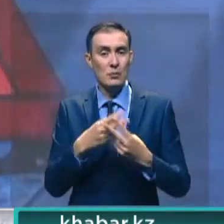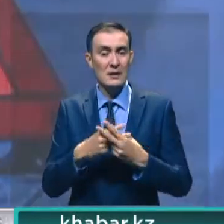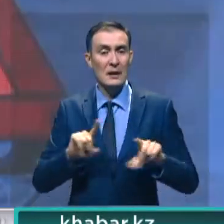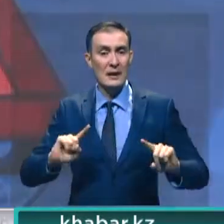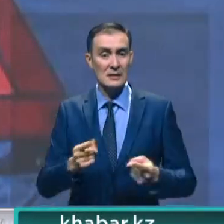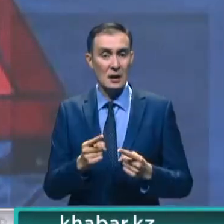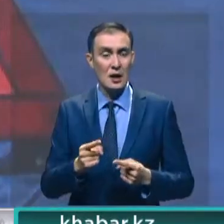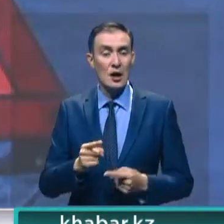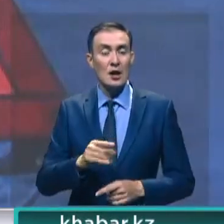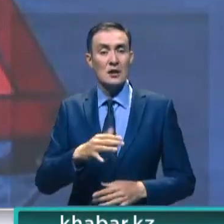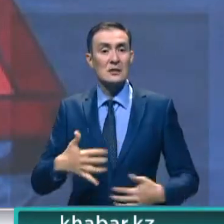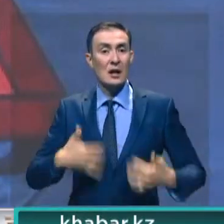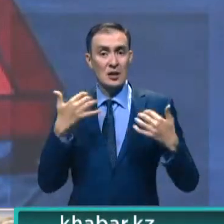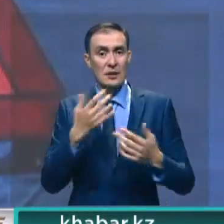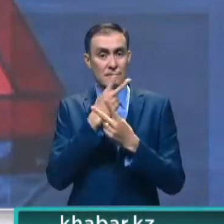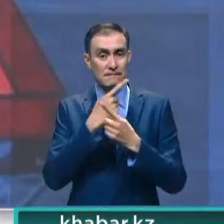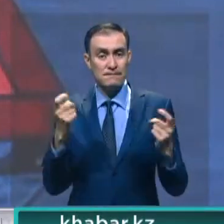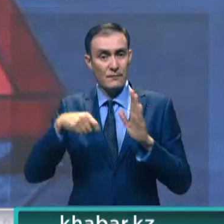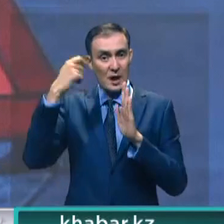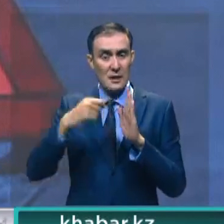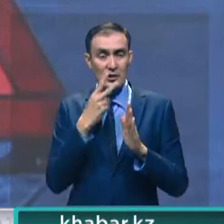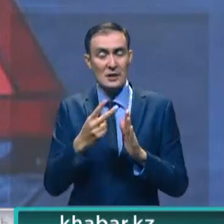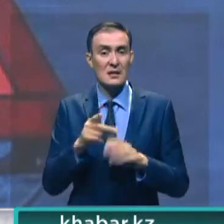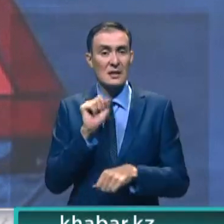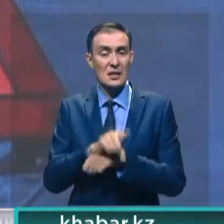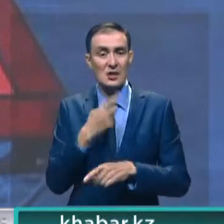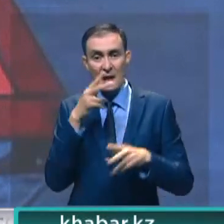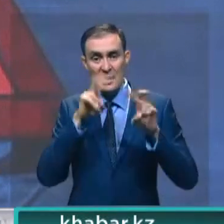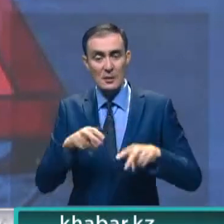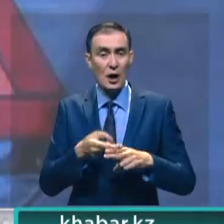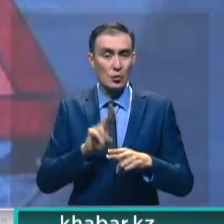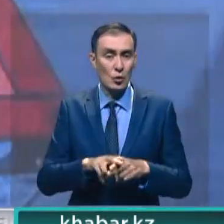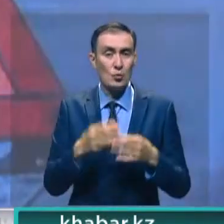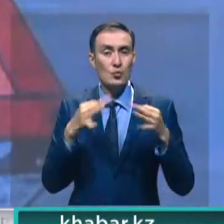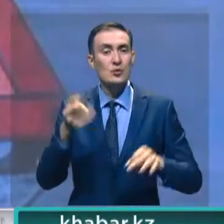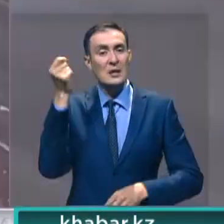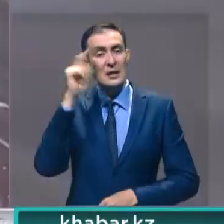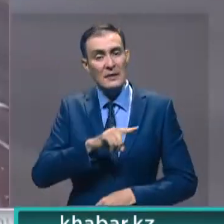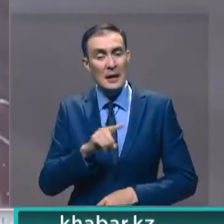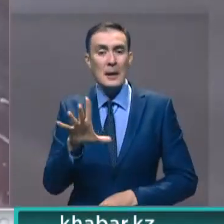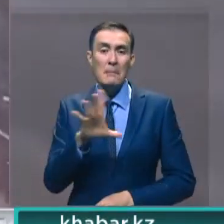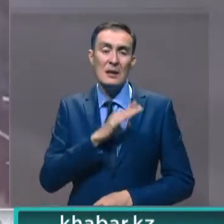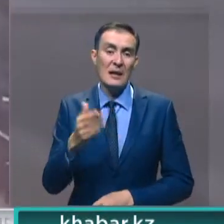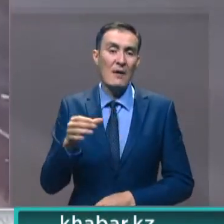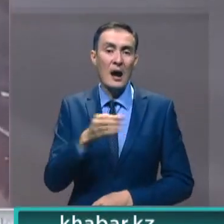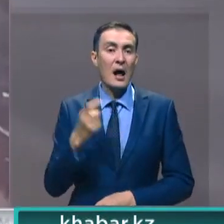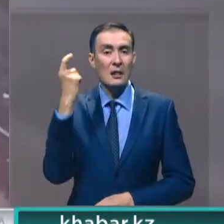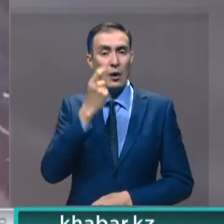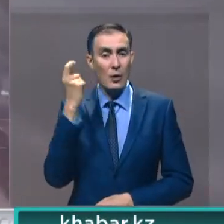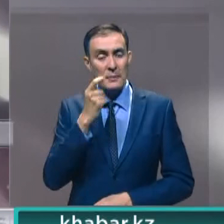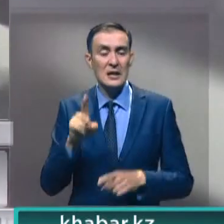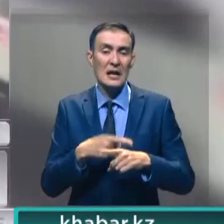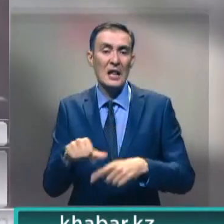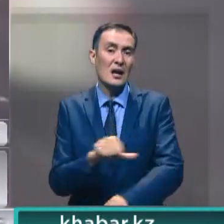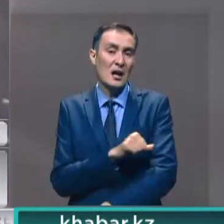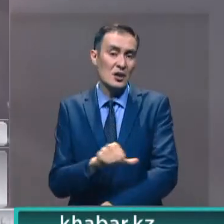свободы. Шокирующие кадры разлетелись в соцсетях. Сейчас назначены экспертизы, которые позволят установить, находился ли он в алкогольном